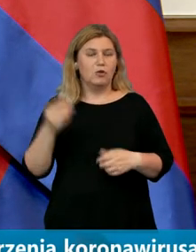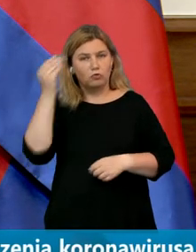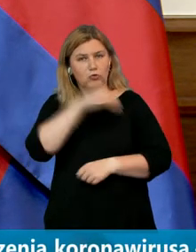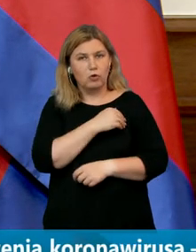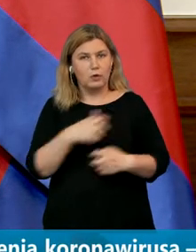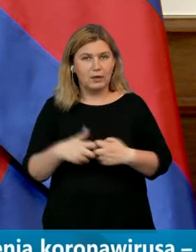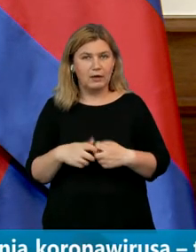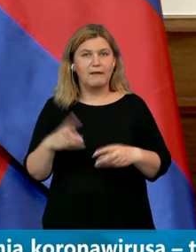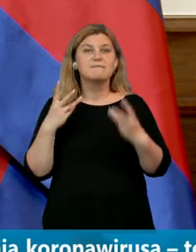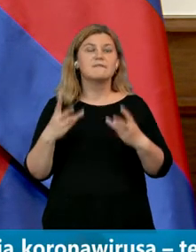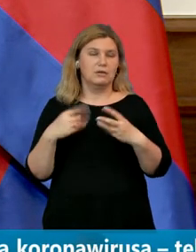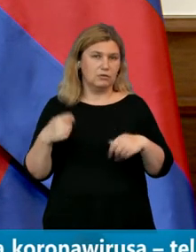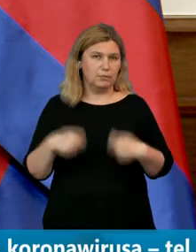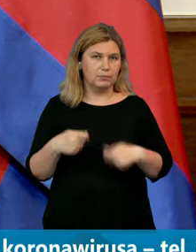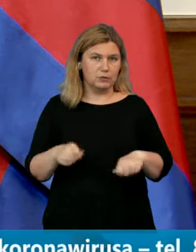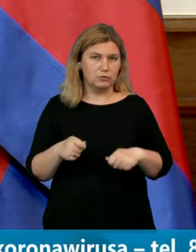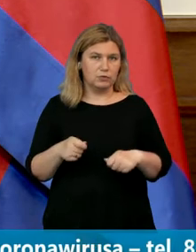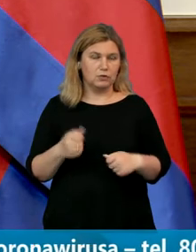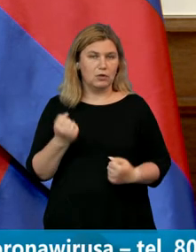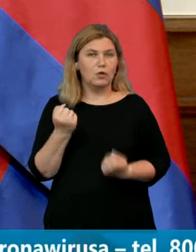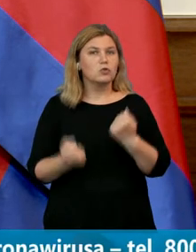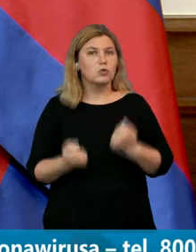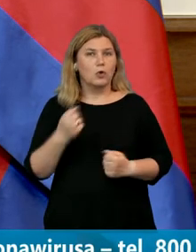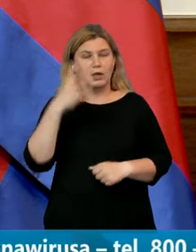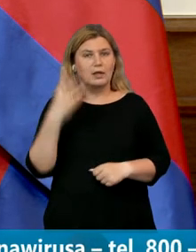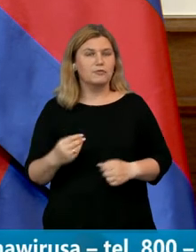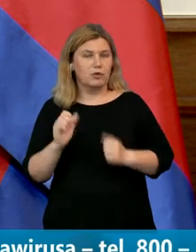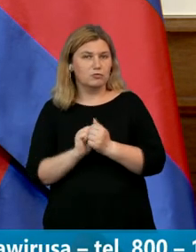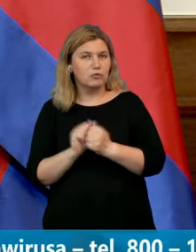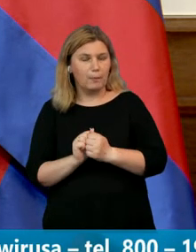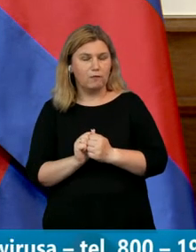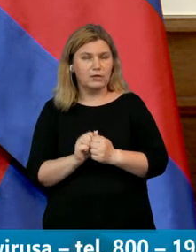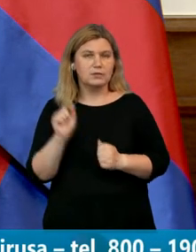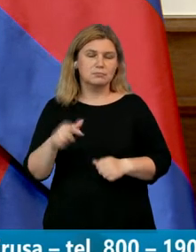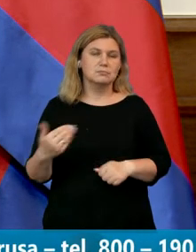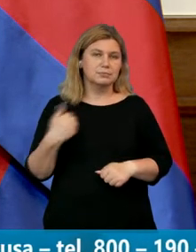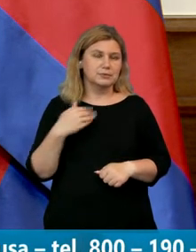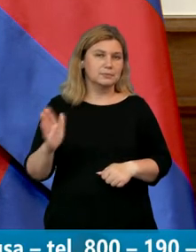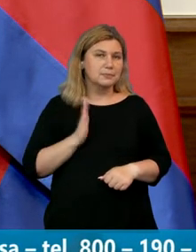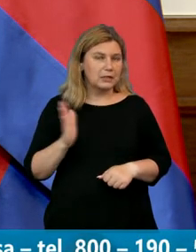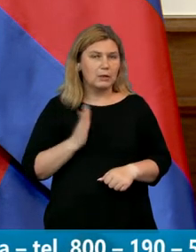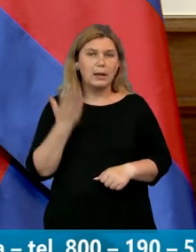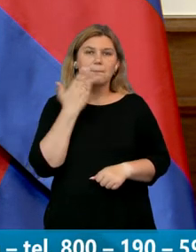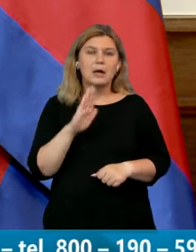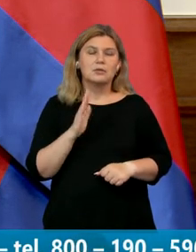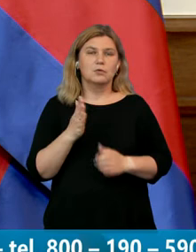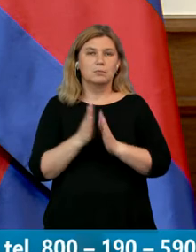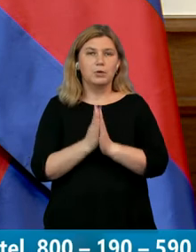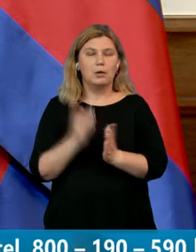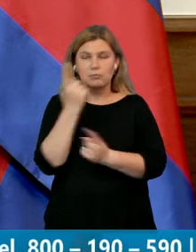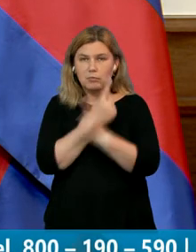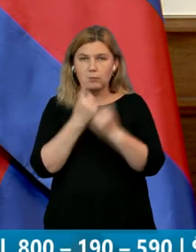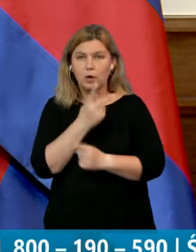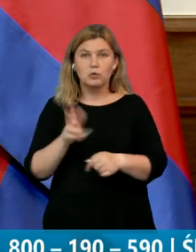Szczecin przeszedł ten okres trudny, jesienno-zimowy, jak najbezpieczniej. Dlatego bardzo proszę, przemyślcie to. Ci, którzy jeszcze